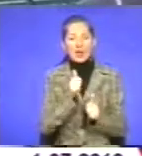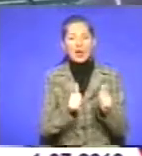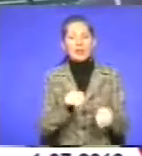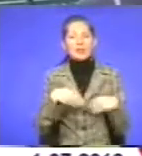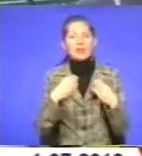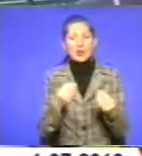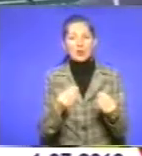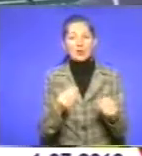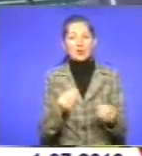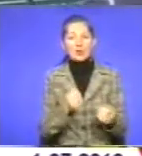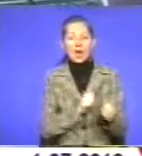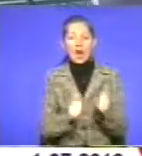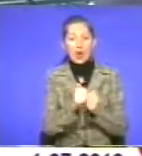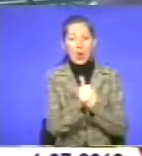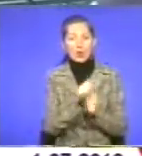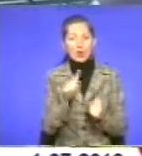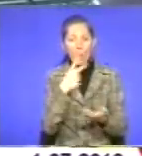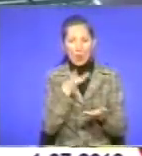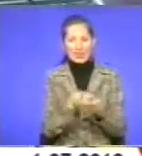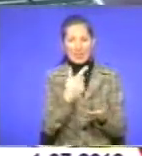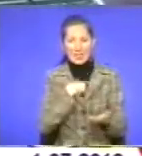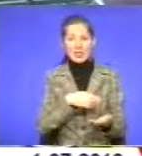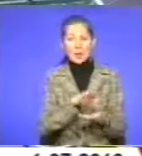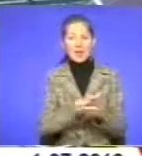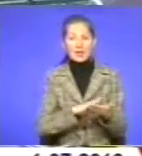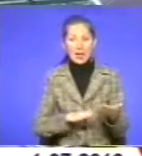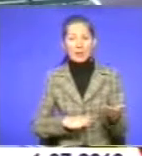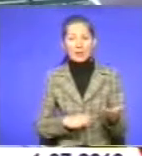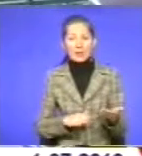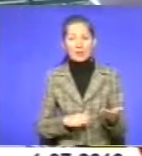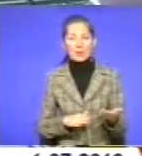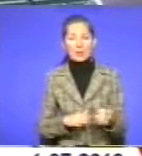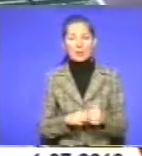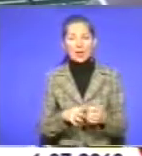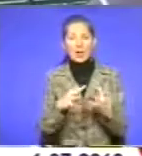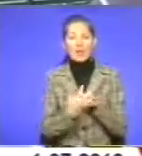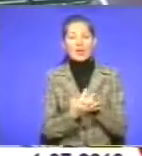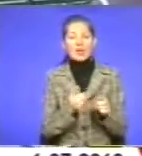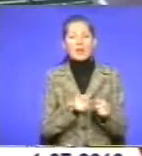дають ривок, щоб показати себе далі. От. Ну, що в селах які там